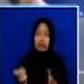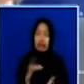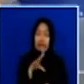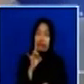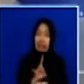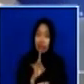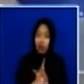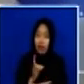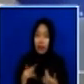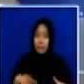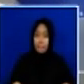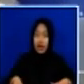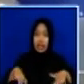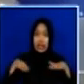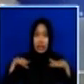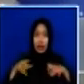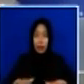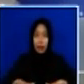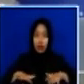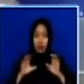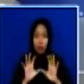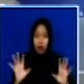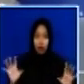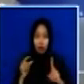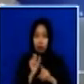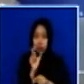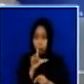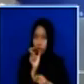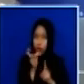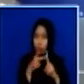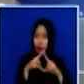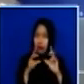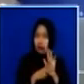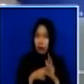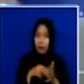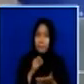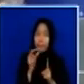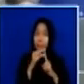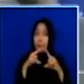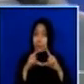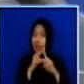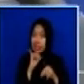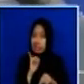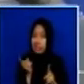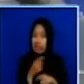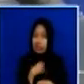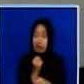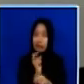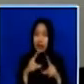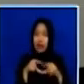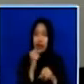banjir selain merendam rumah warga Banjir juga merendam puluhan hektar tanaman padi milik petani setempat sehingga terancam gagal